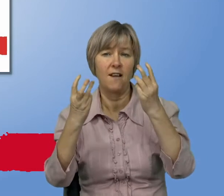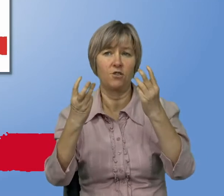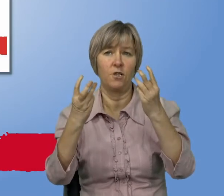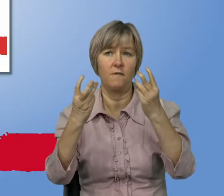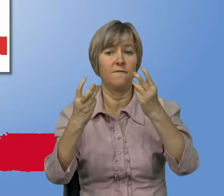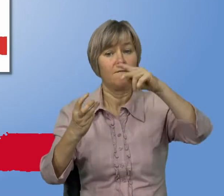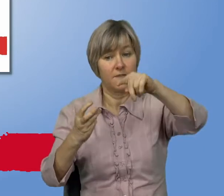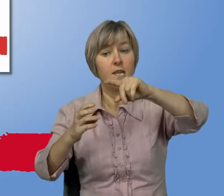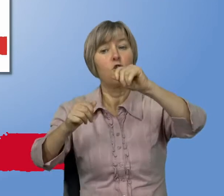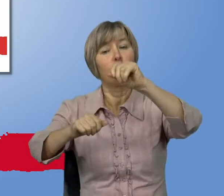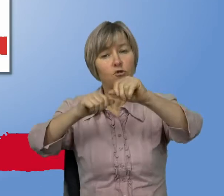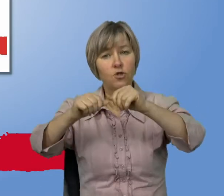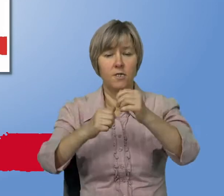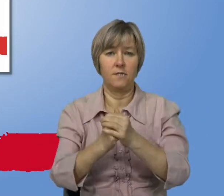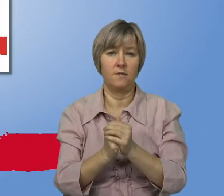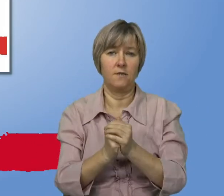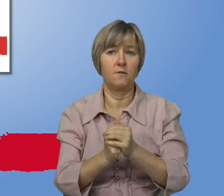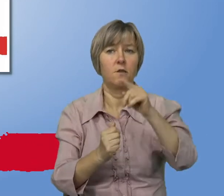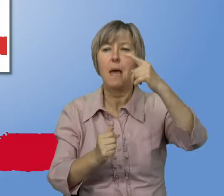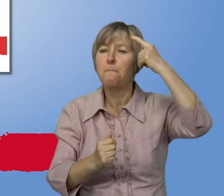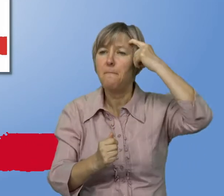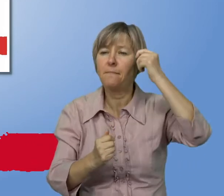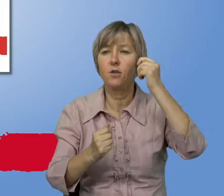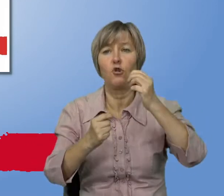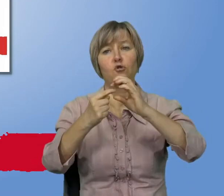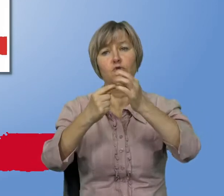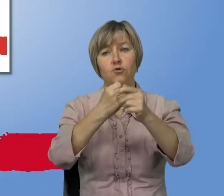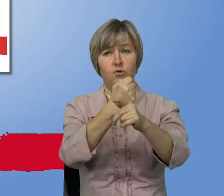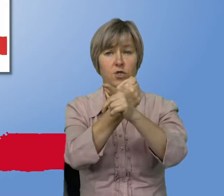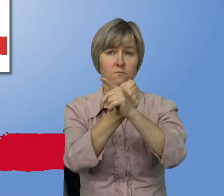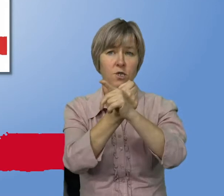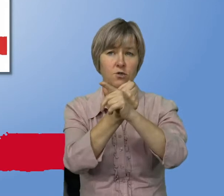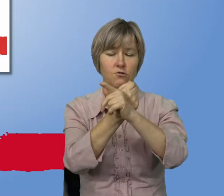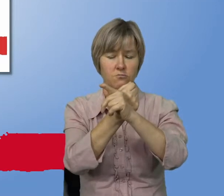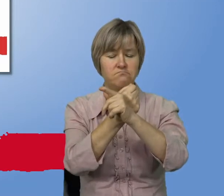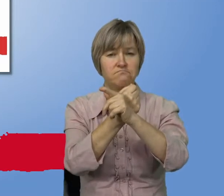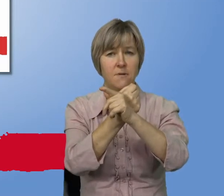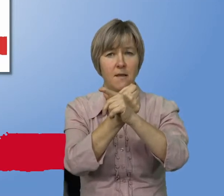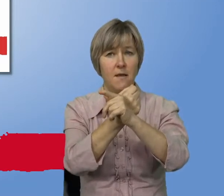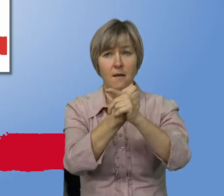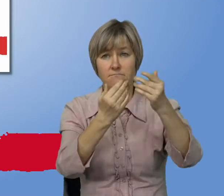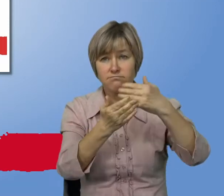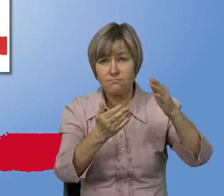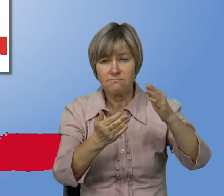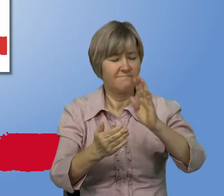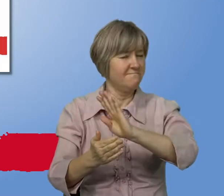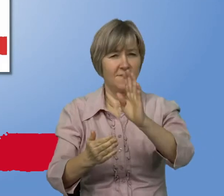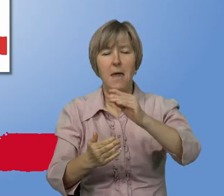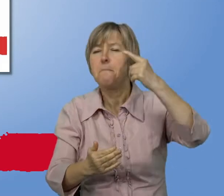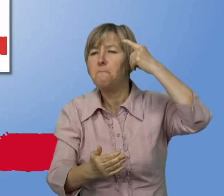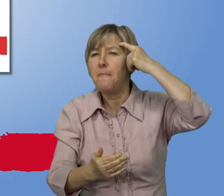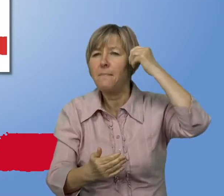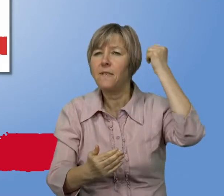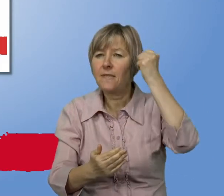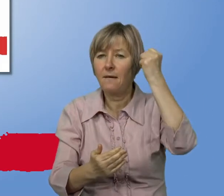to, że ta pamięć o grudniu 70 nie zginęła i właśnie 10 lat później,